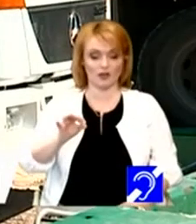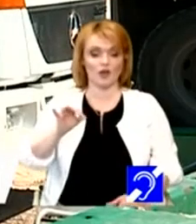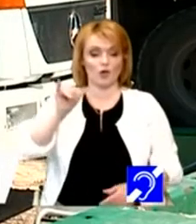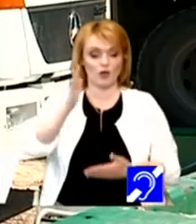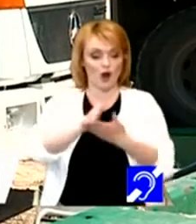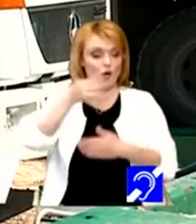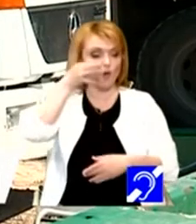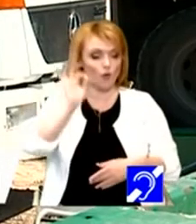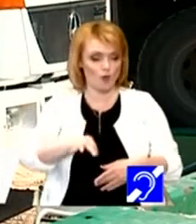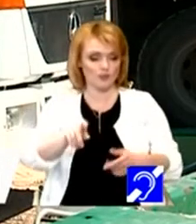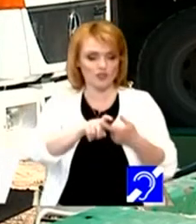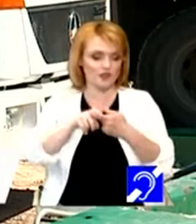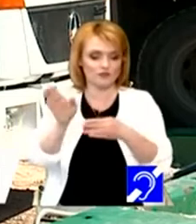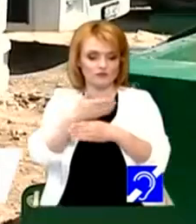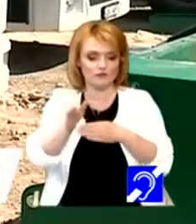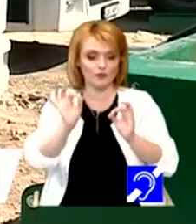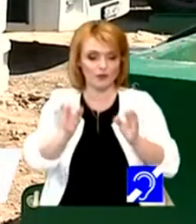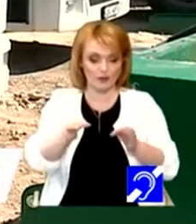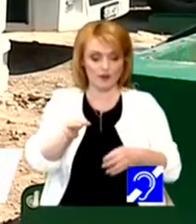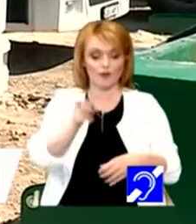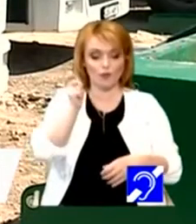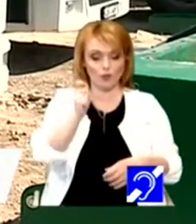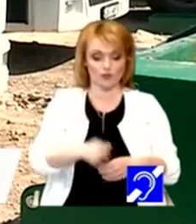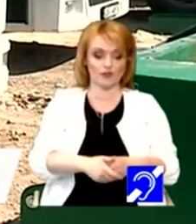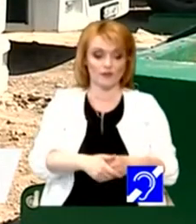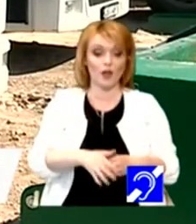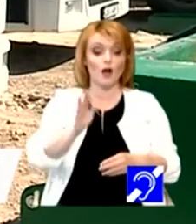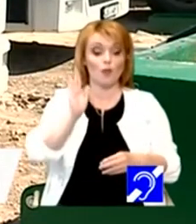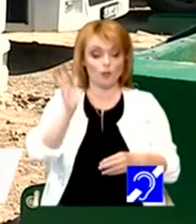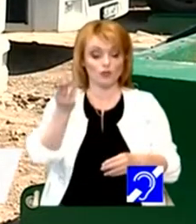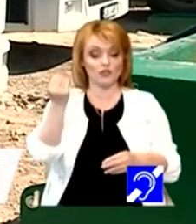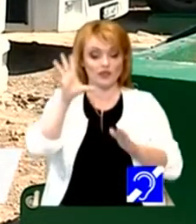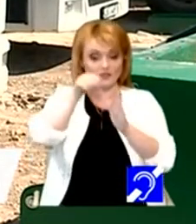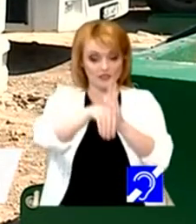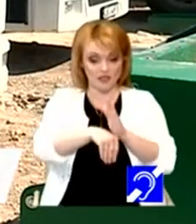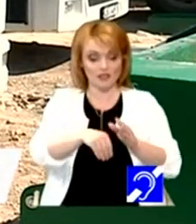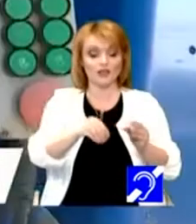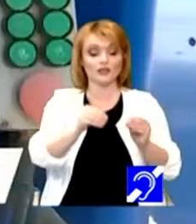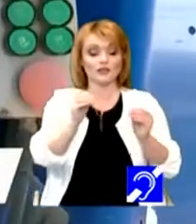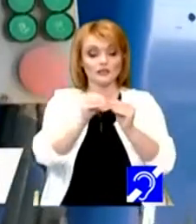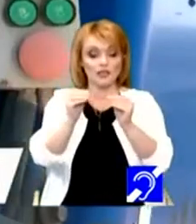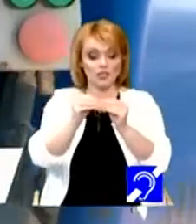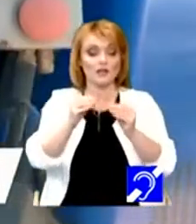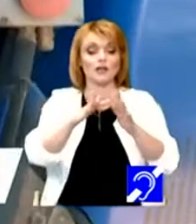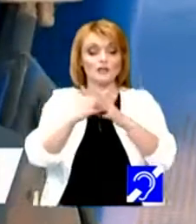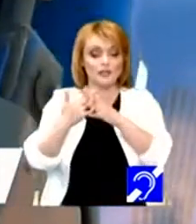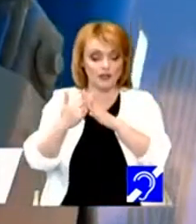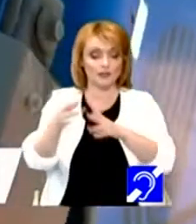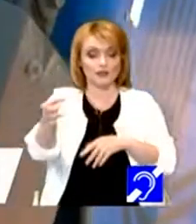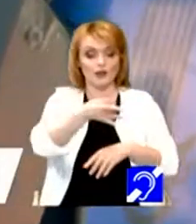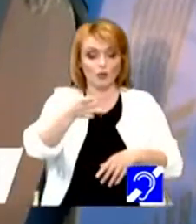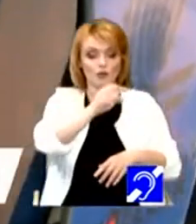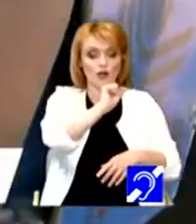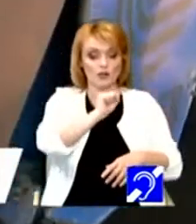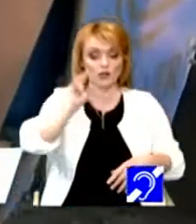sortarea deșeurilor va investi într-un proiect de mediu în 10 sate din Aneni Noi. Oamenii vor beneficia de servicii de salubritate moderne,